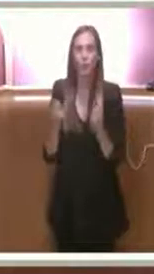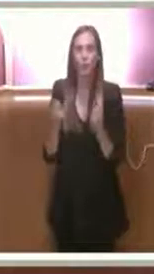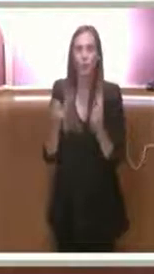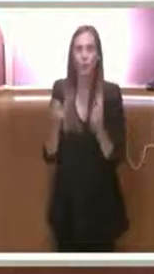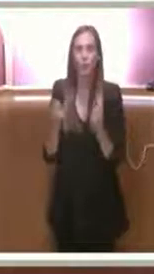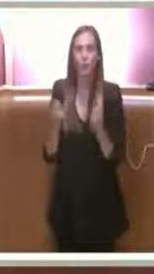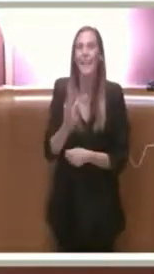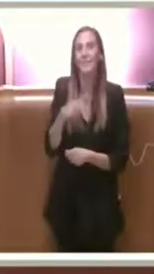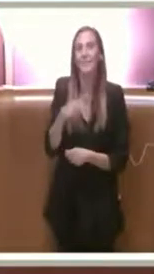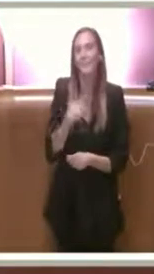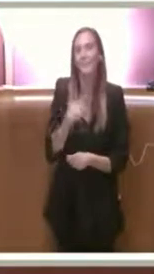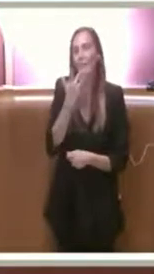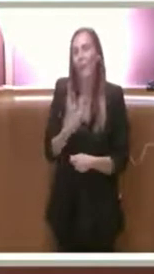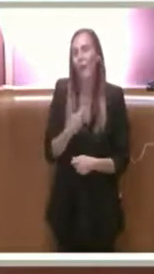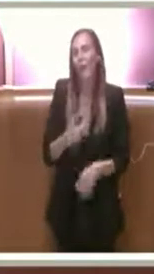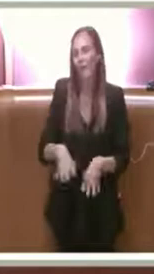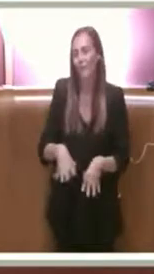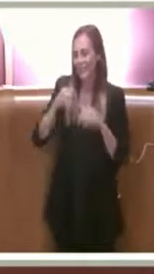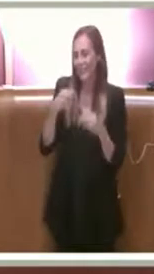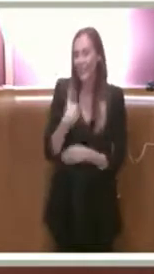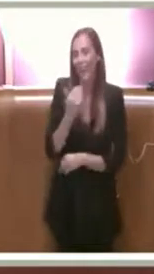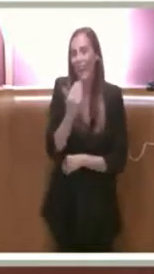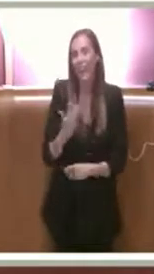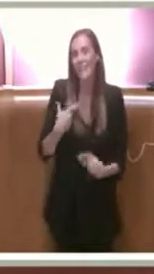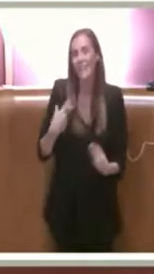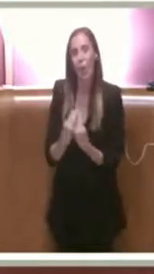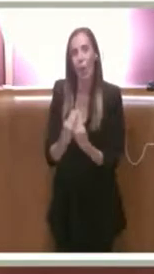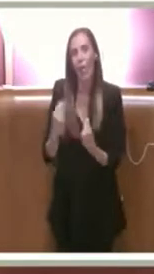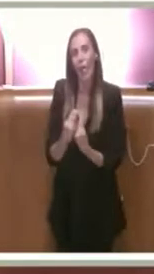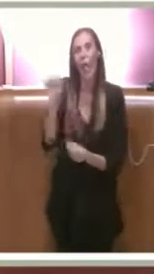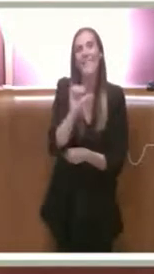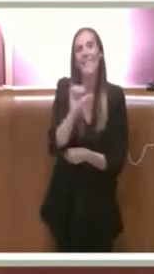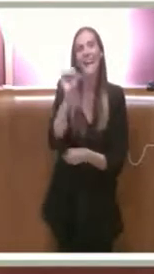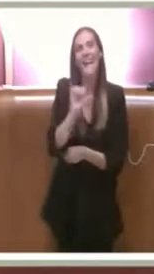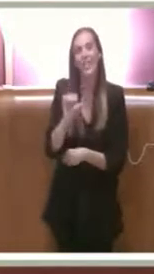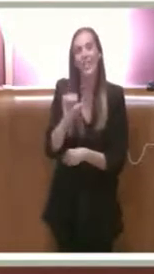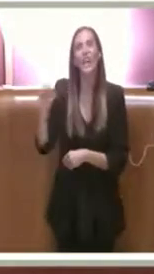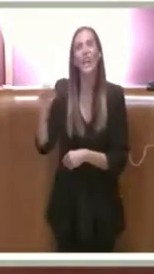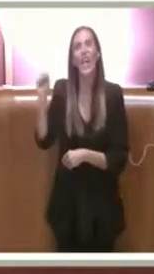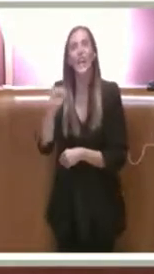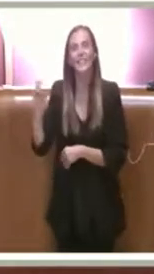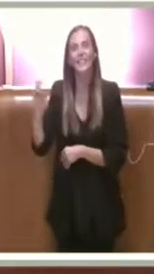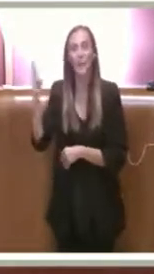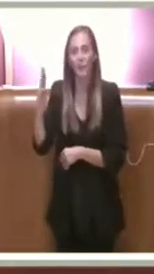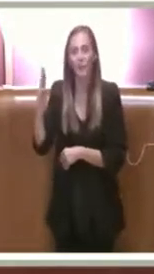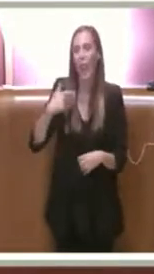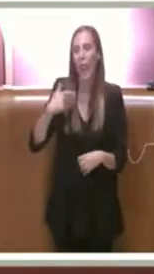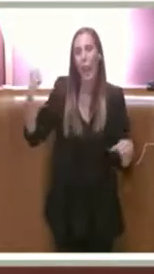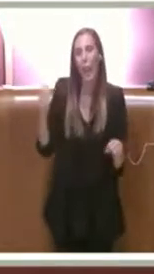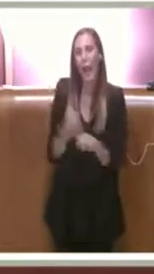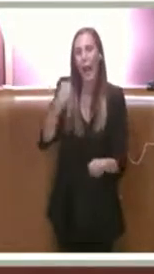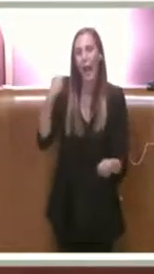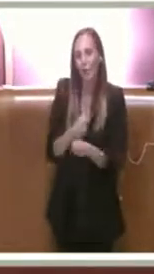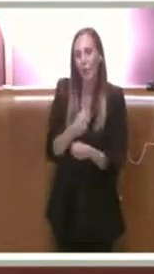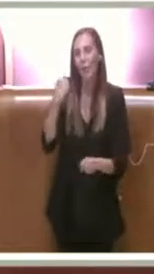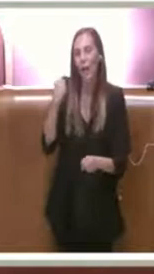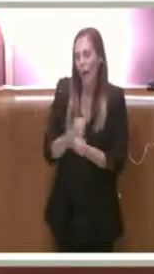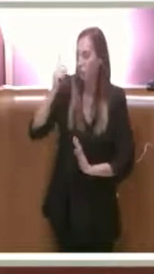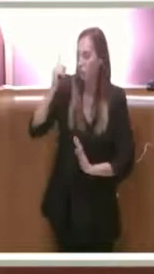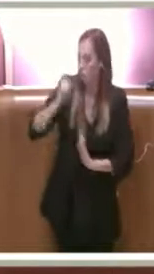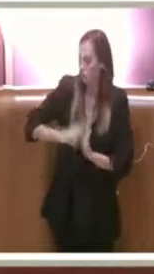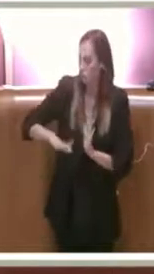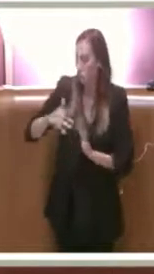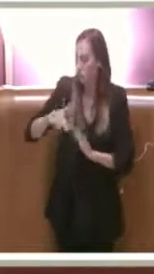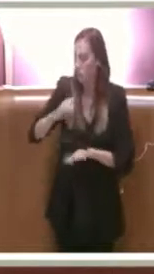Voglio iniziare ringraziando le mie colleghe, Sara Seccia e Annalisa Bernabei, con cui ho lavorato da diversi mesi, ormai